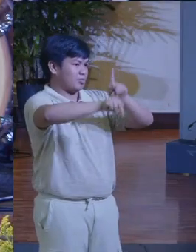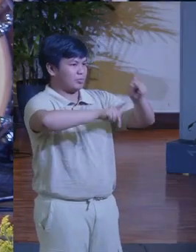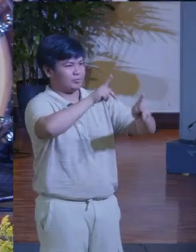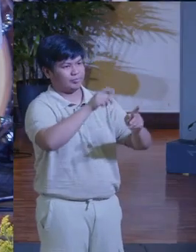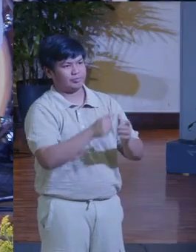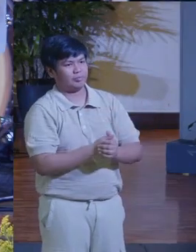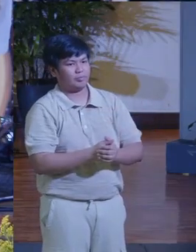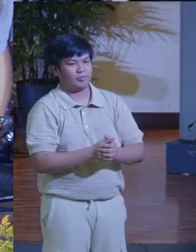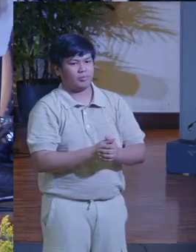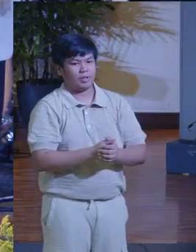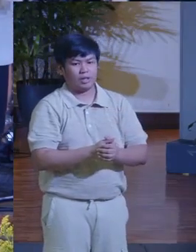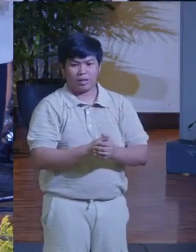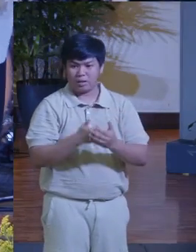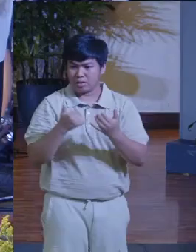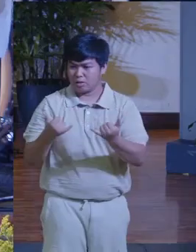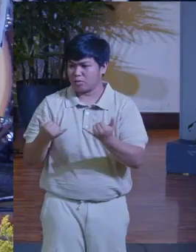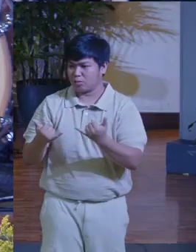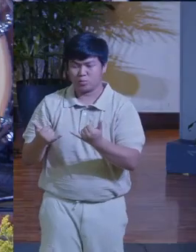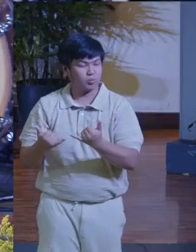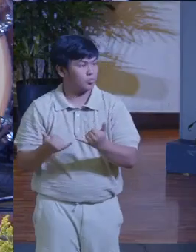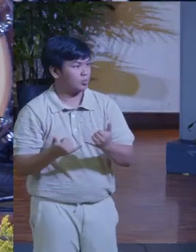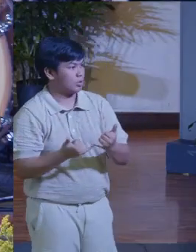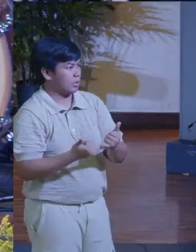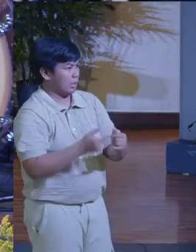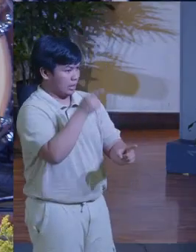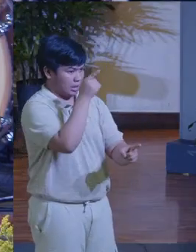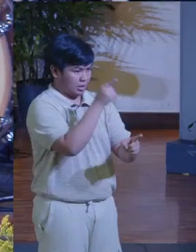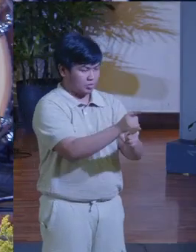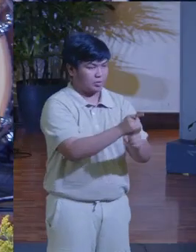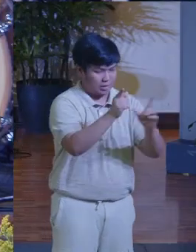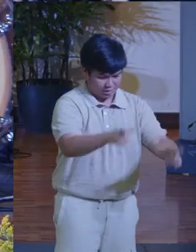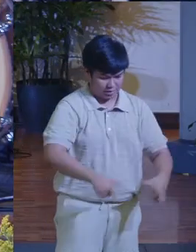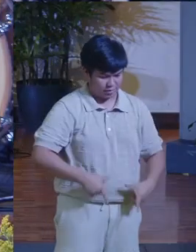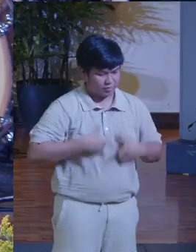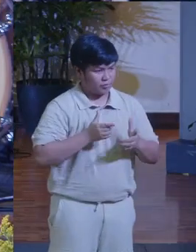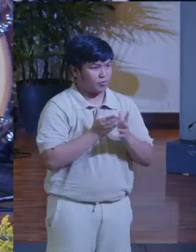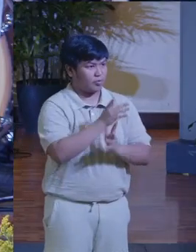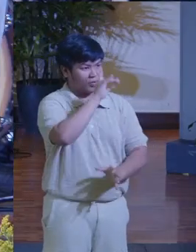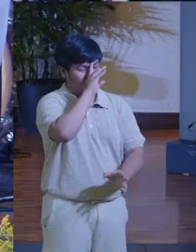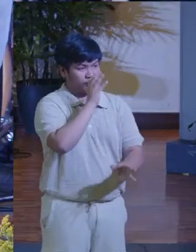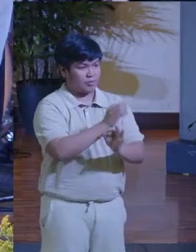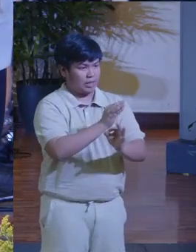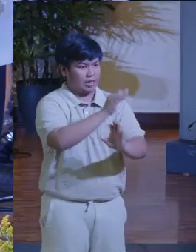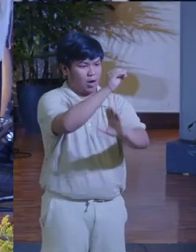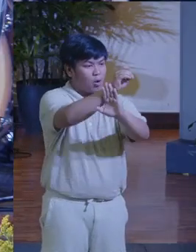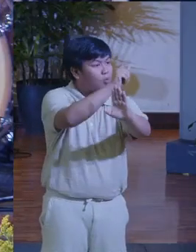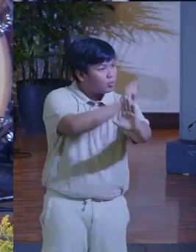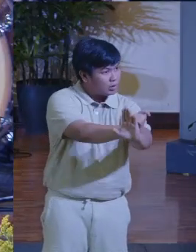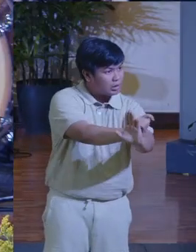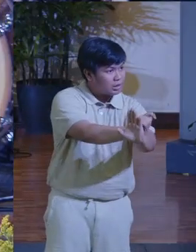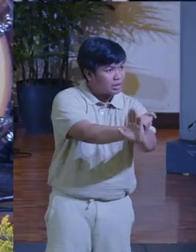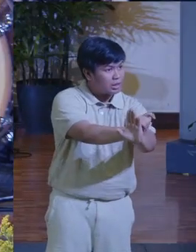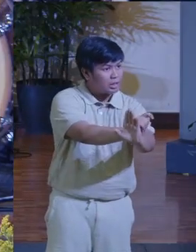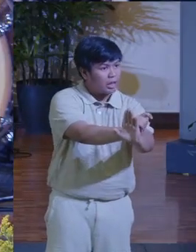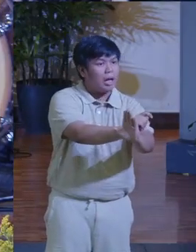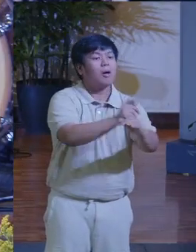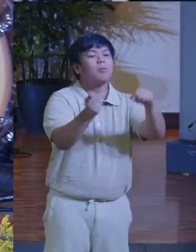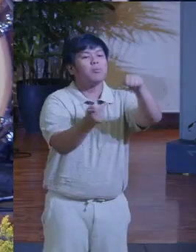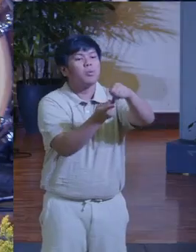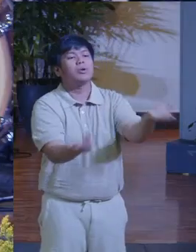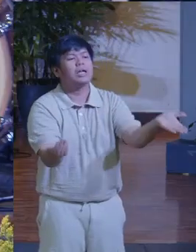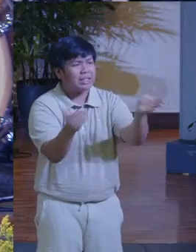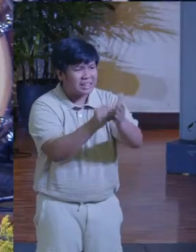Kaya inulit itong the righteous shall live by faith. Sinabi sa Old Testament, inulit ito 3